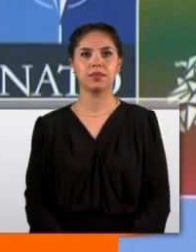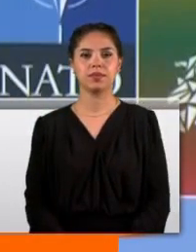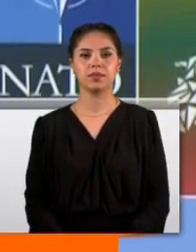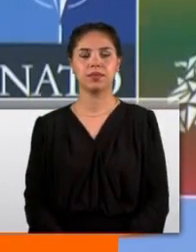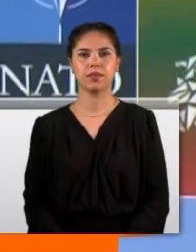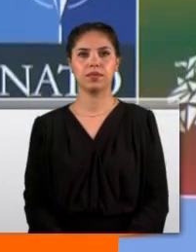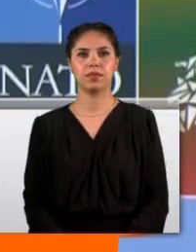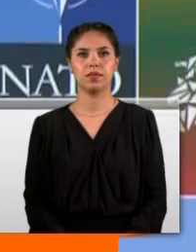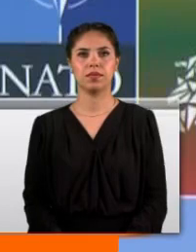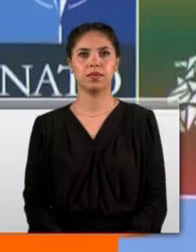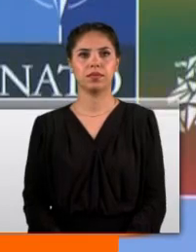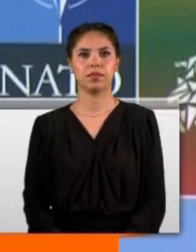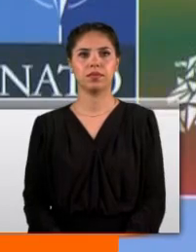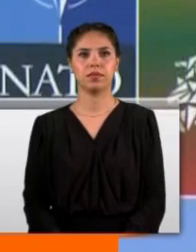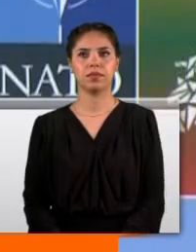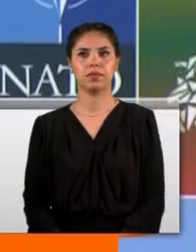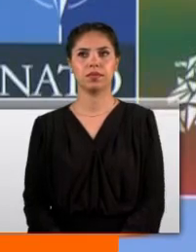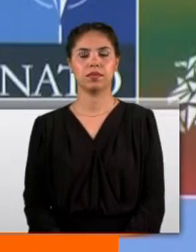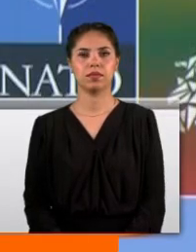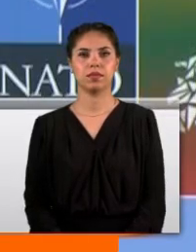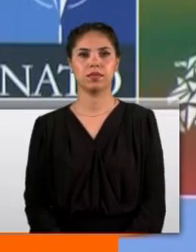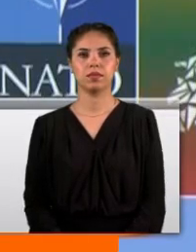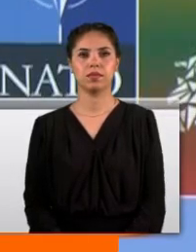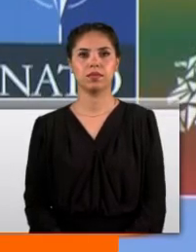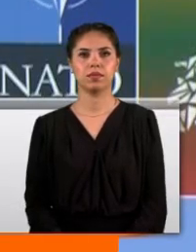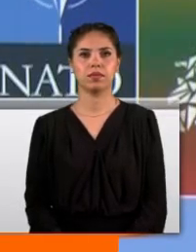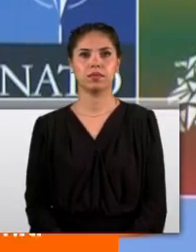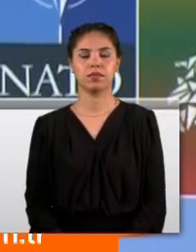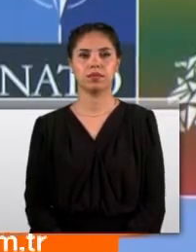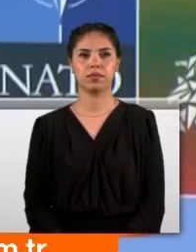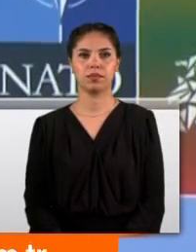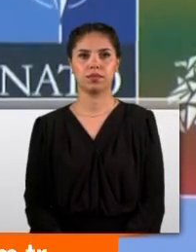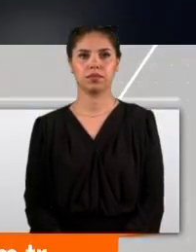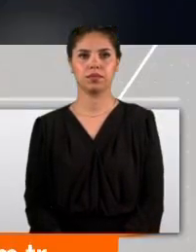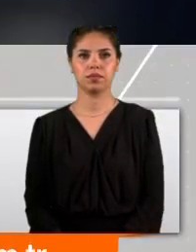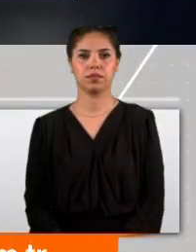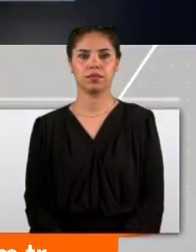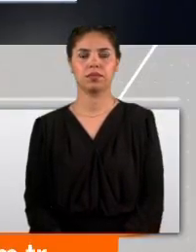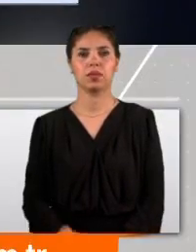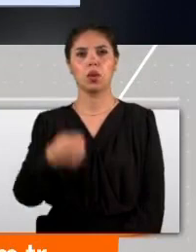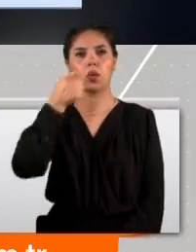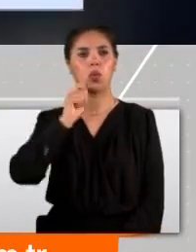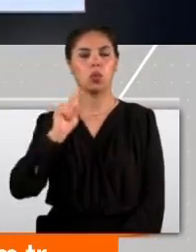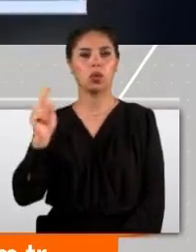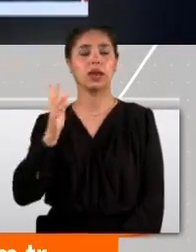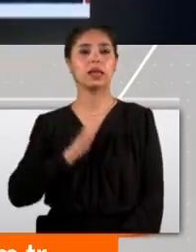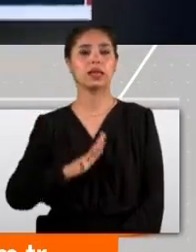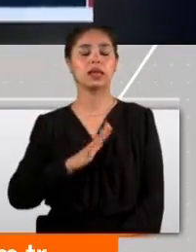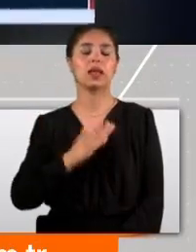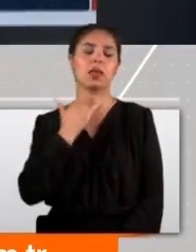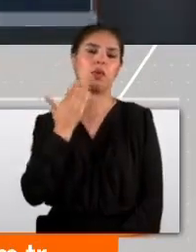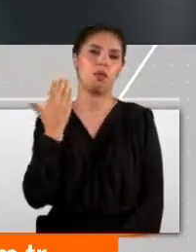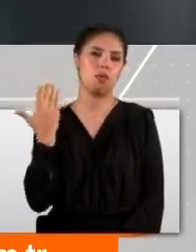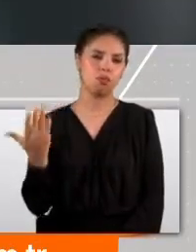Tüm müttefikler savaş devam ederken Ukrayna'nın tam üye olamayacağı konusunda hemfikir. Ukrayna istediğini alamadı